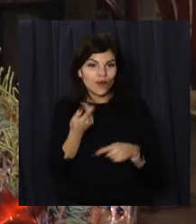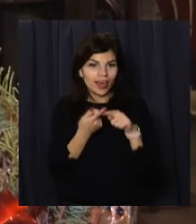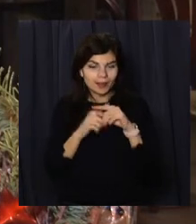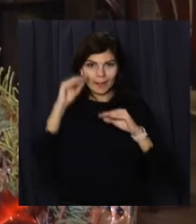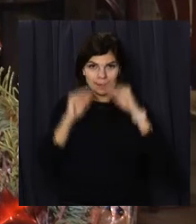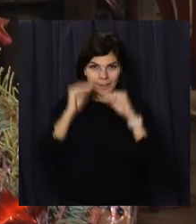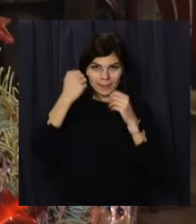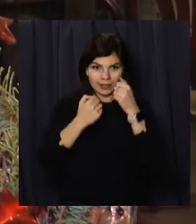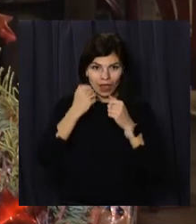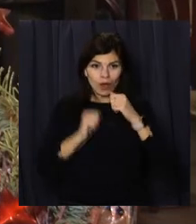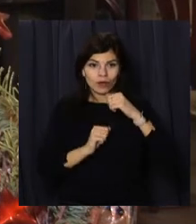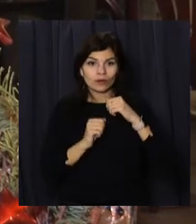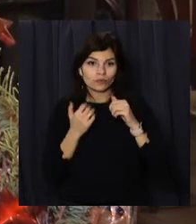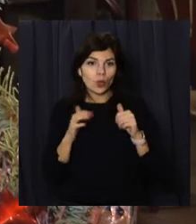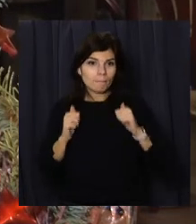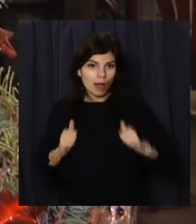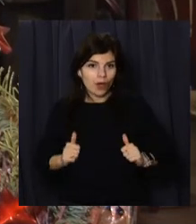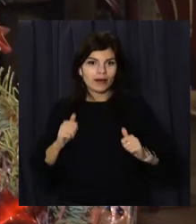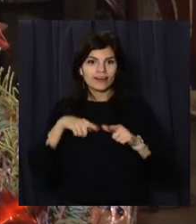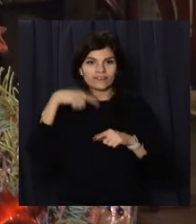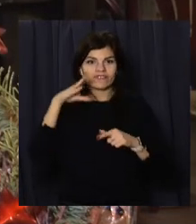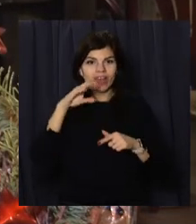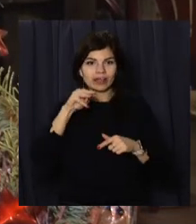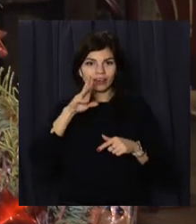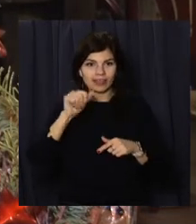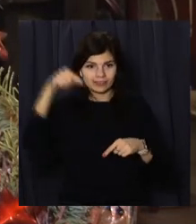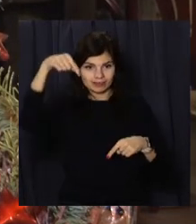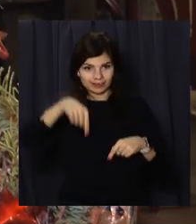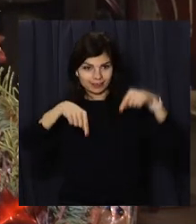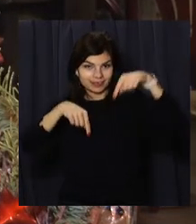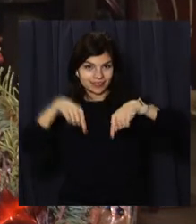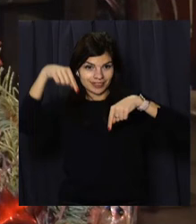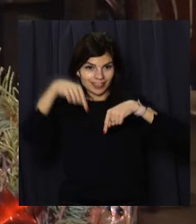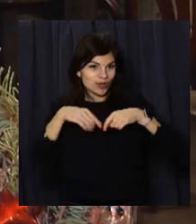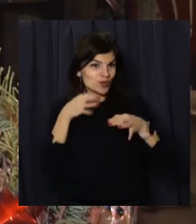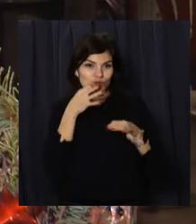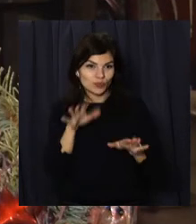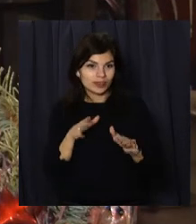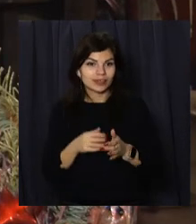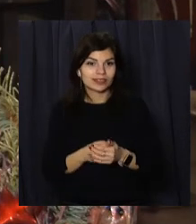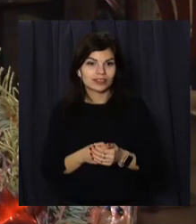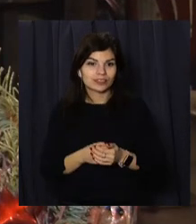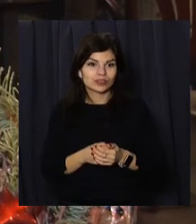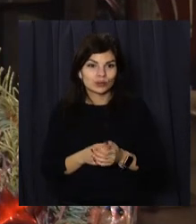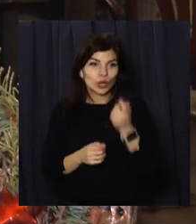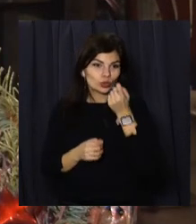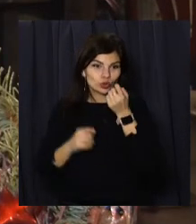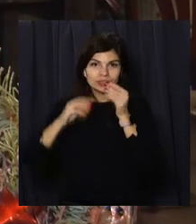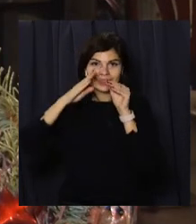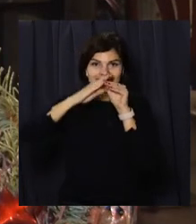веточки. То есть вот мы можем брать любые ветки, чуть-чуть их зачищаем, чтобы было удобно, и вот так вот